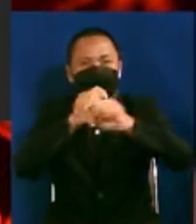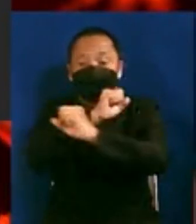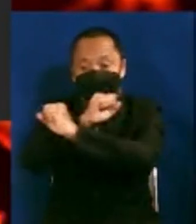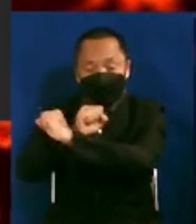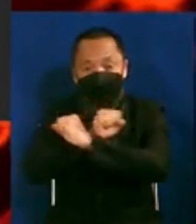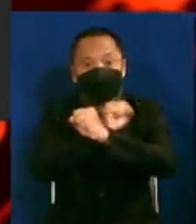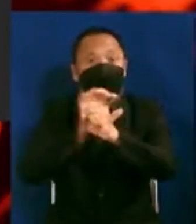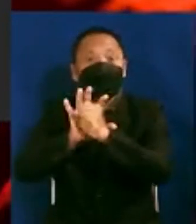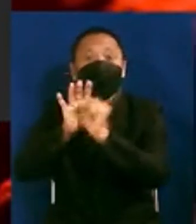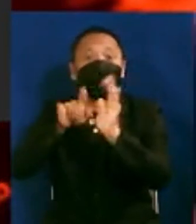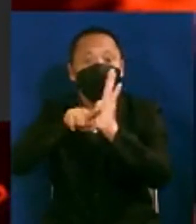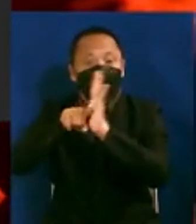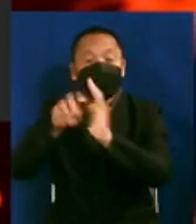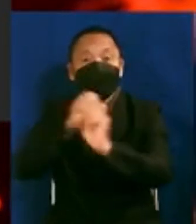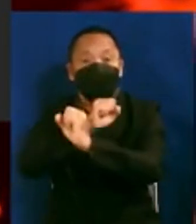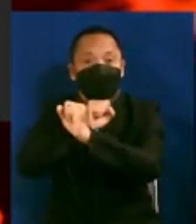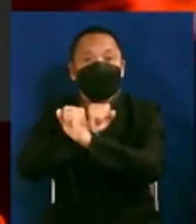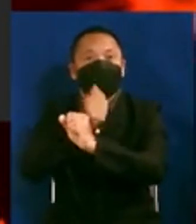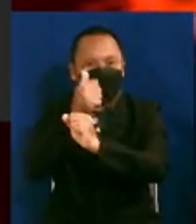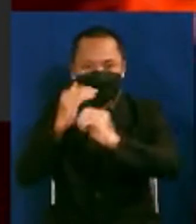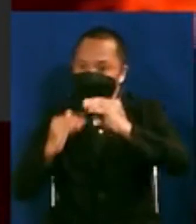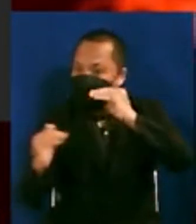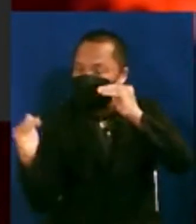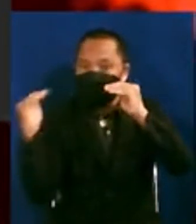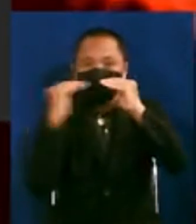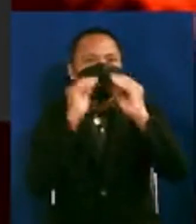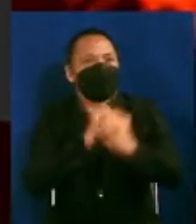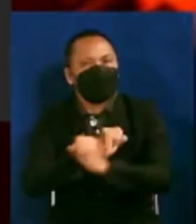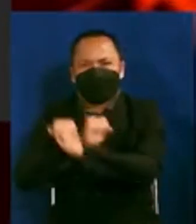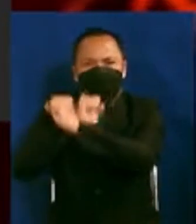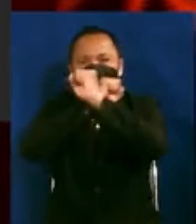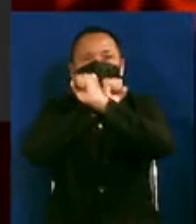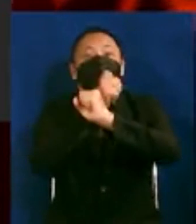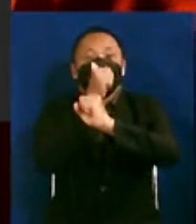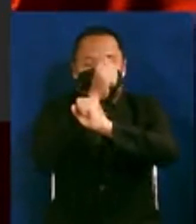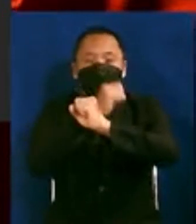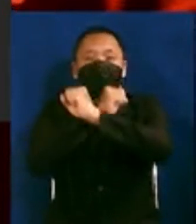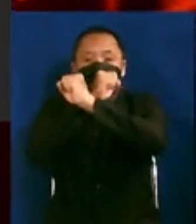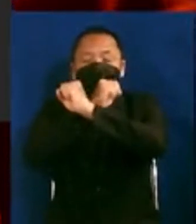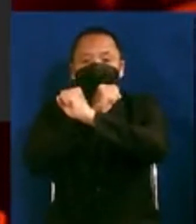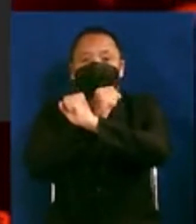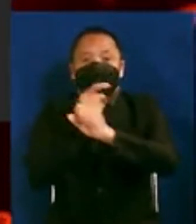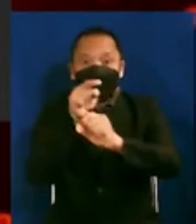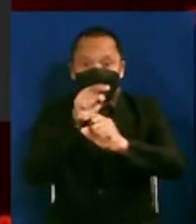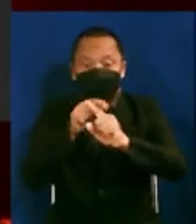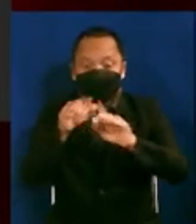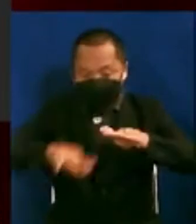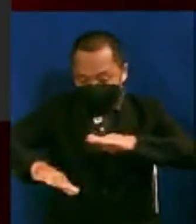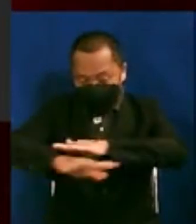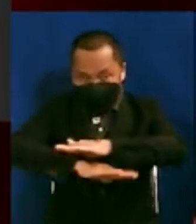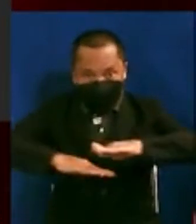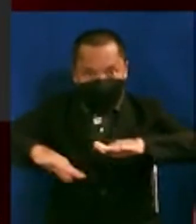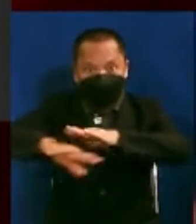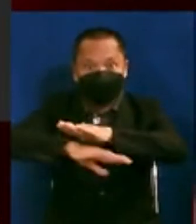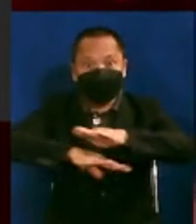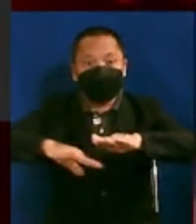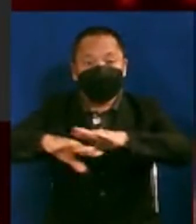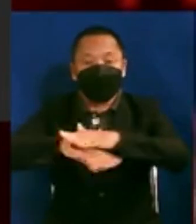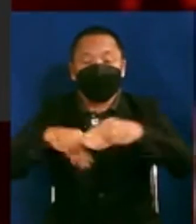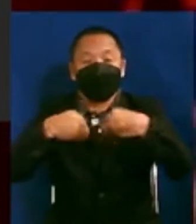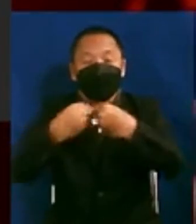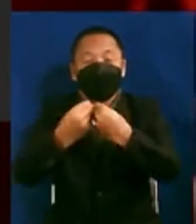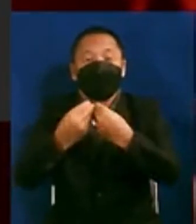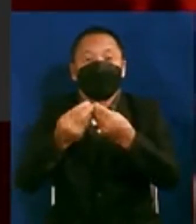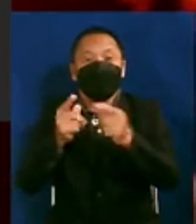การไอตัวไวรัสเนี่ยมันขึ้นไปได้สูงทีเดียวนะครับนะฮะเพราะฉะนั้นไออันนี้เป็นหลักฐานอีกอันหนึ่งเนี่ยนะครับที่เอาม